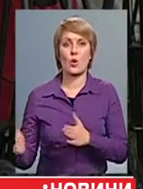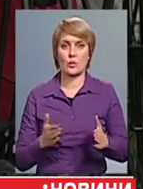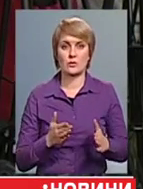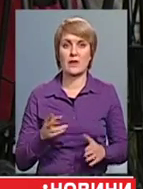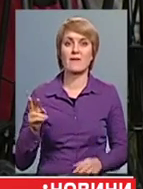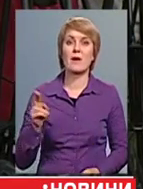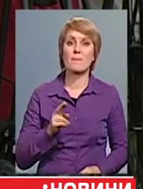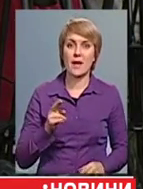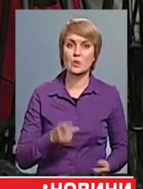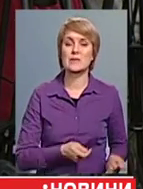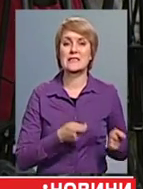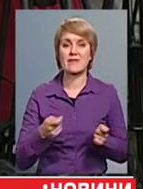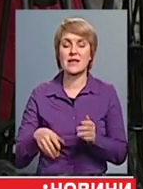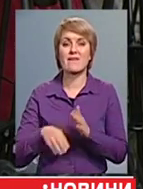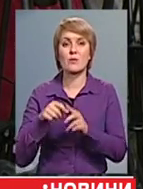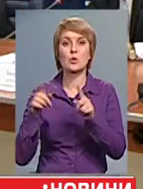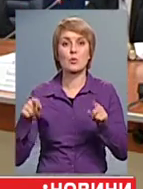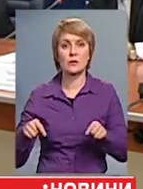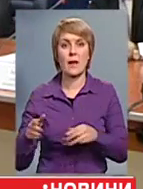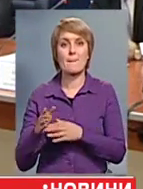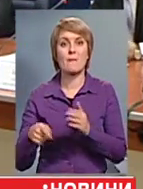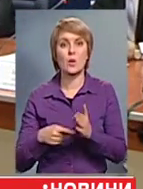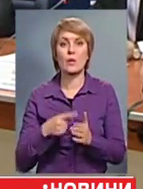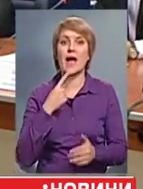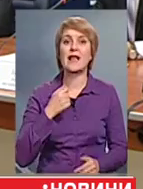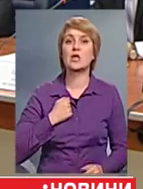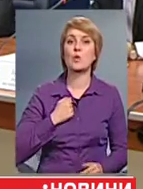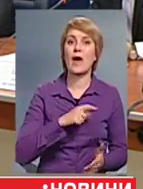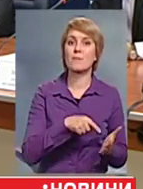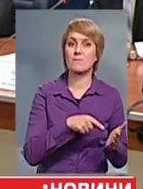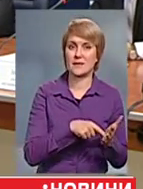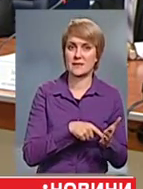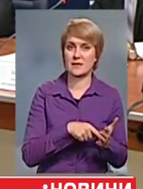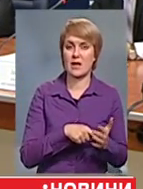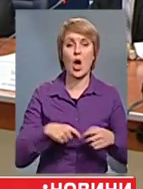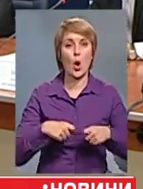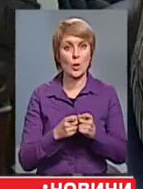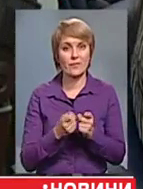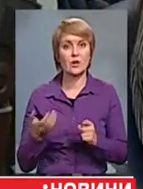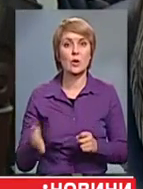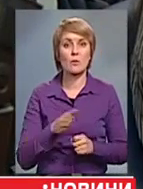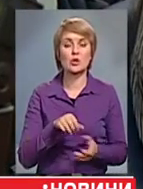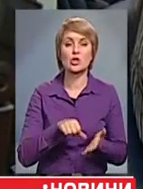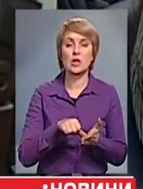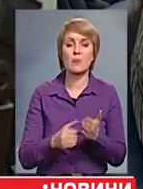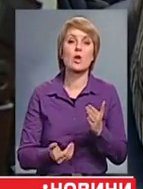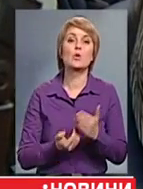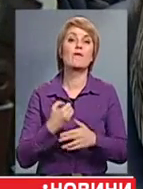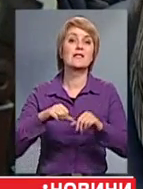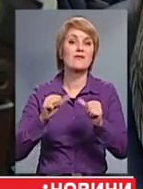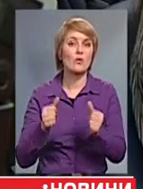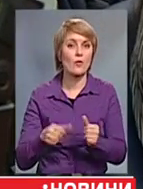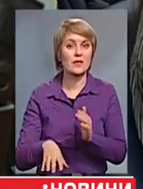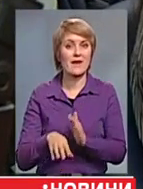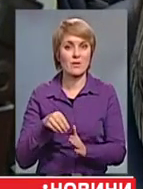дільниці Маріуполя та Красноармійська. Спостерігачі від громадянської мережі «Опора» не виключають, що конфлікти між членами новосформованих виборчих комісій